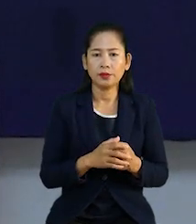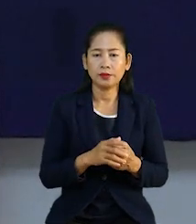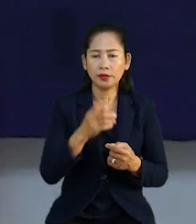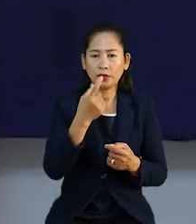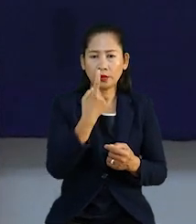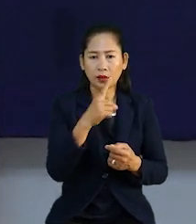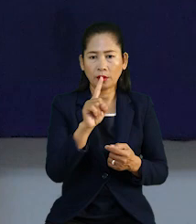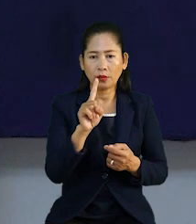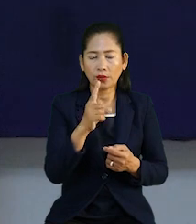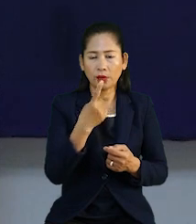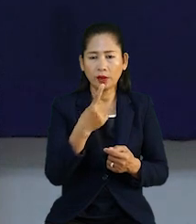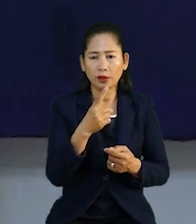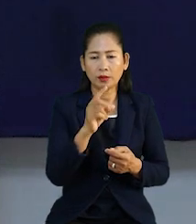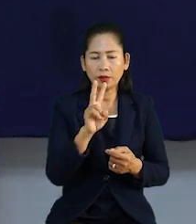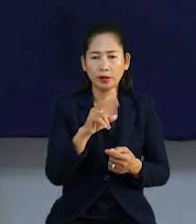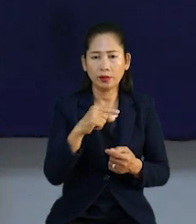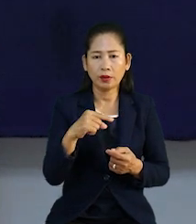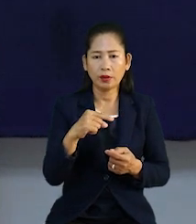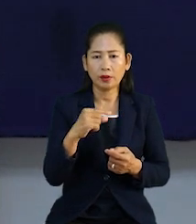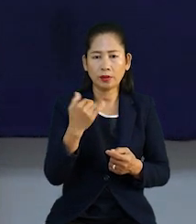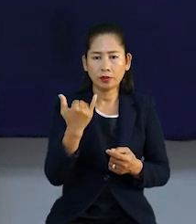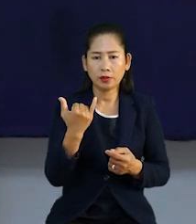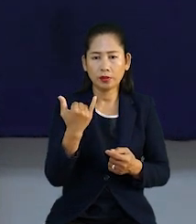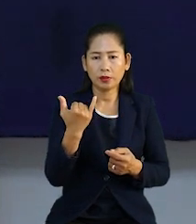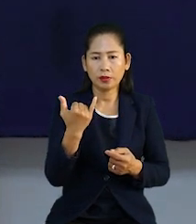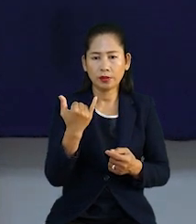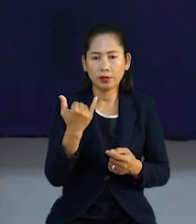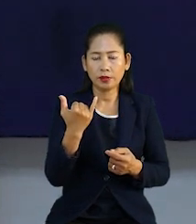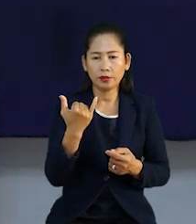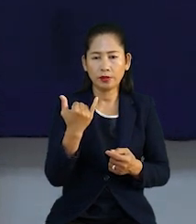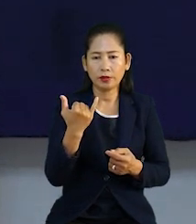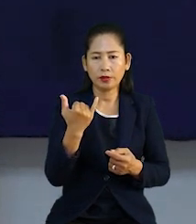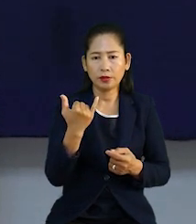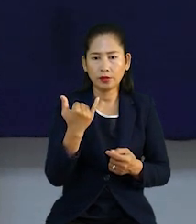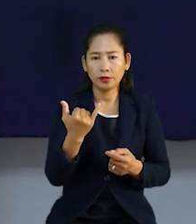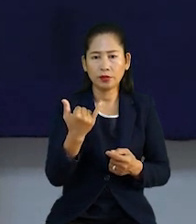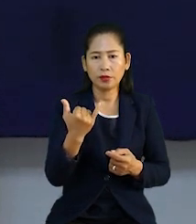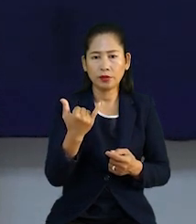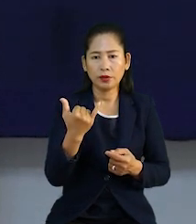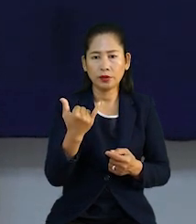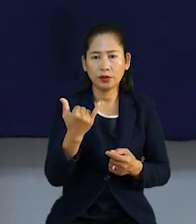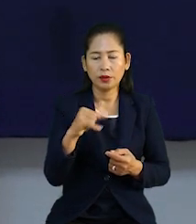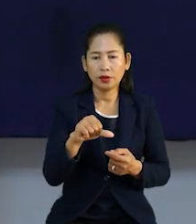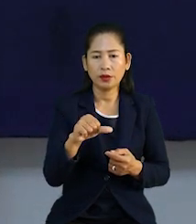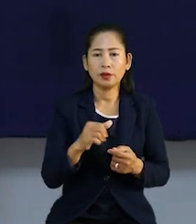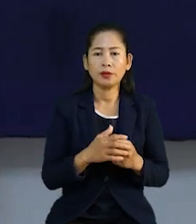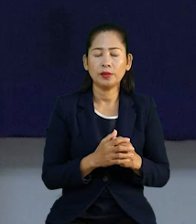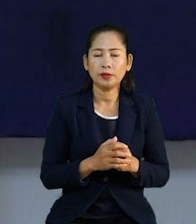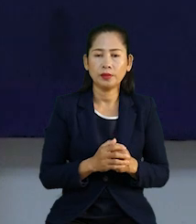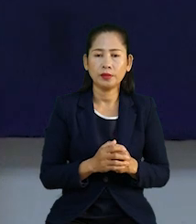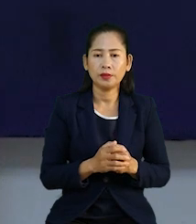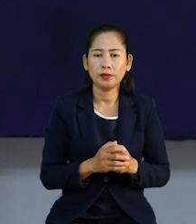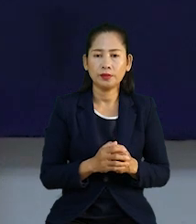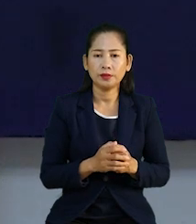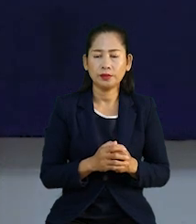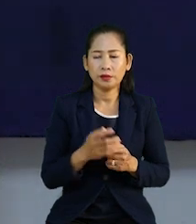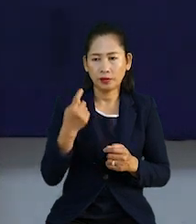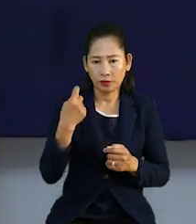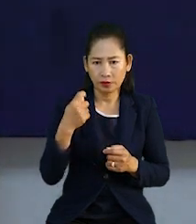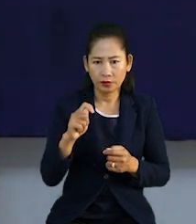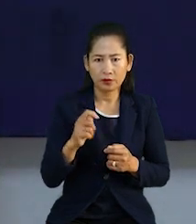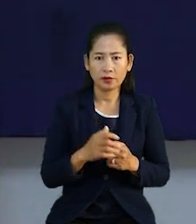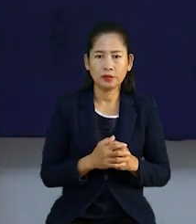đọc mùi mơn, pi poan, rồi mấy miên pram rồi, nâng mà rồi cứ pram mùi rồi.